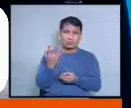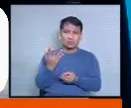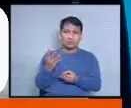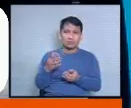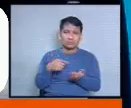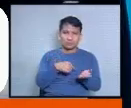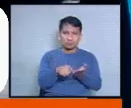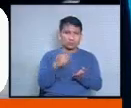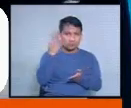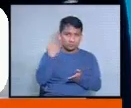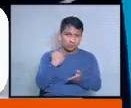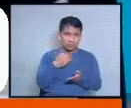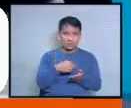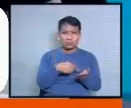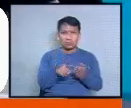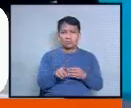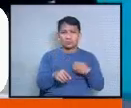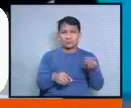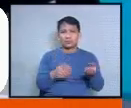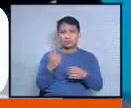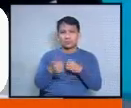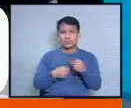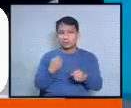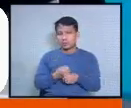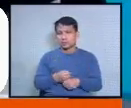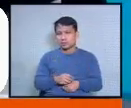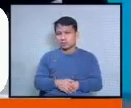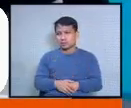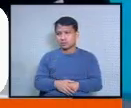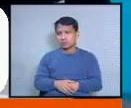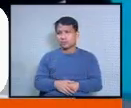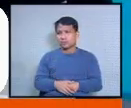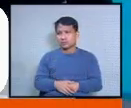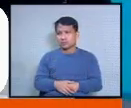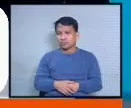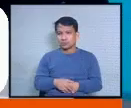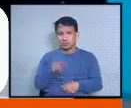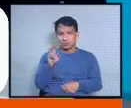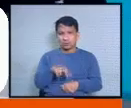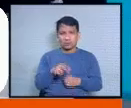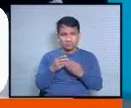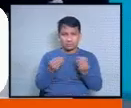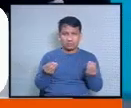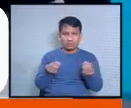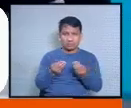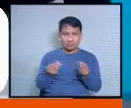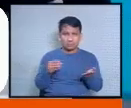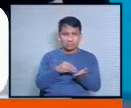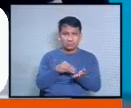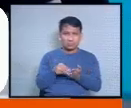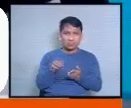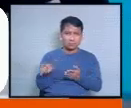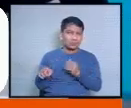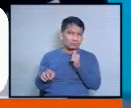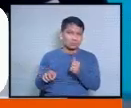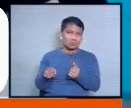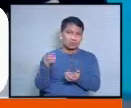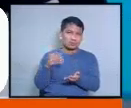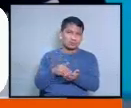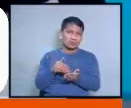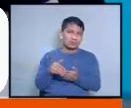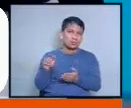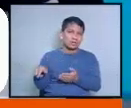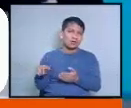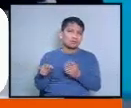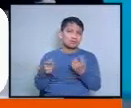mga perang nawala sa kanila for so many years. At ang nakikita ko po rito, sir, milyones, hindi po ako nagbibiro,